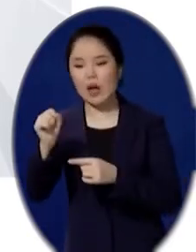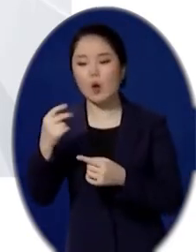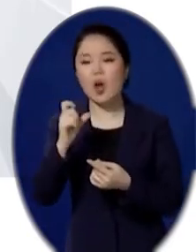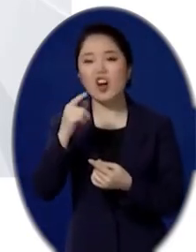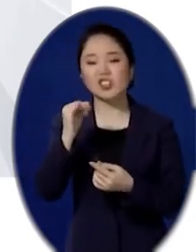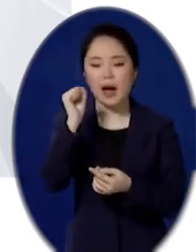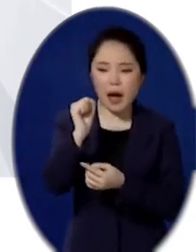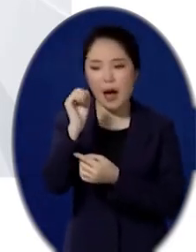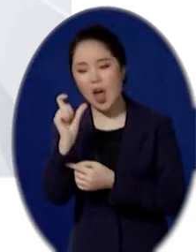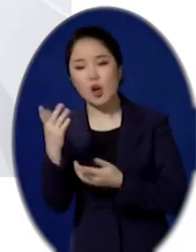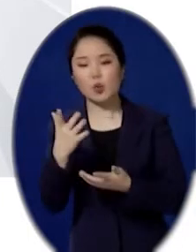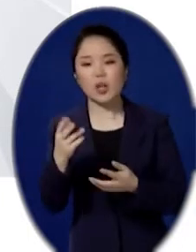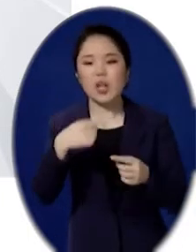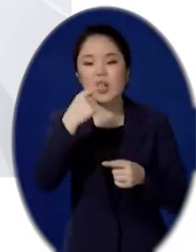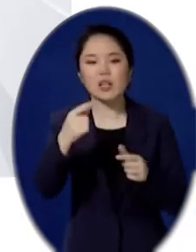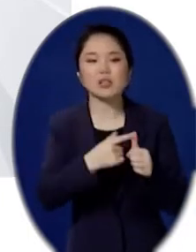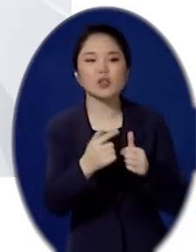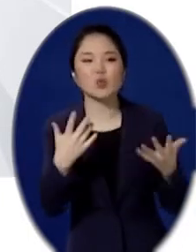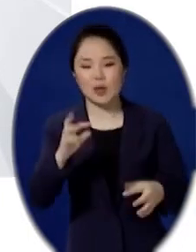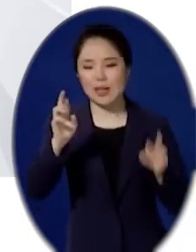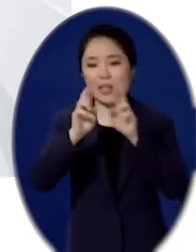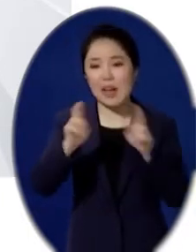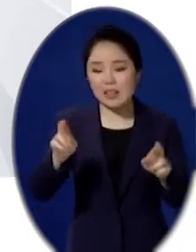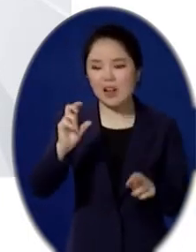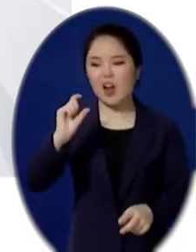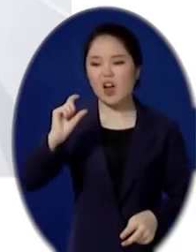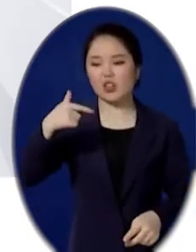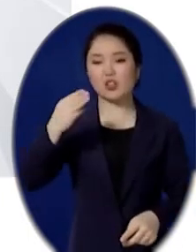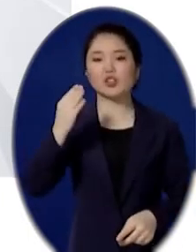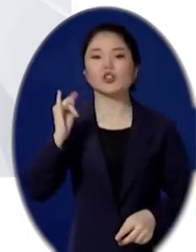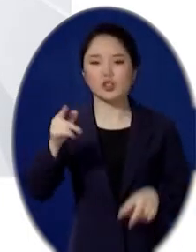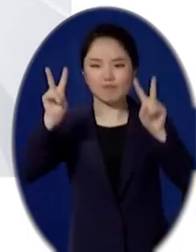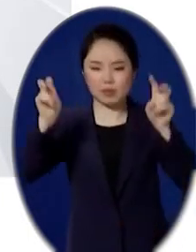үгийг ялгаах хэшгтэй үг гэдэг байна.